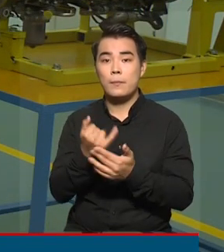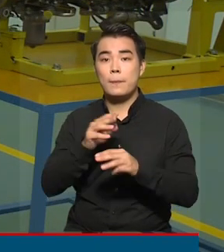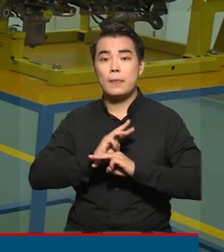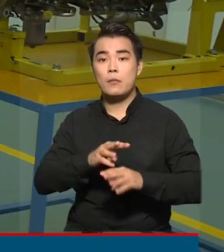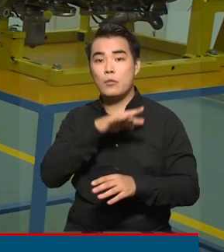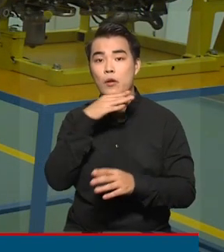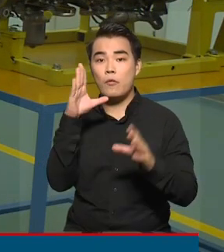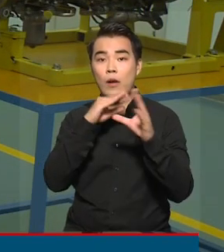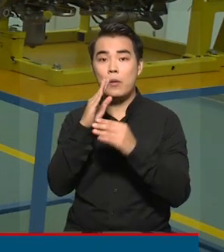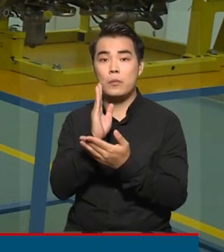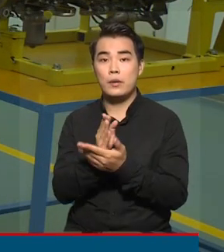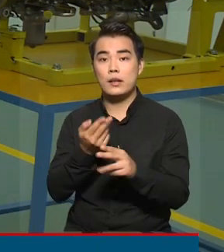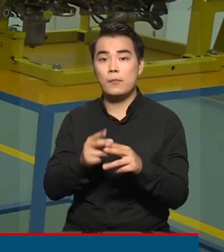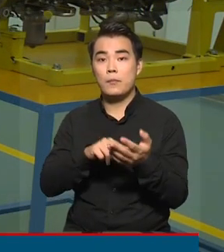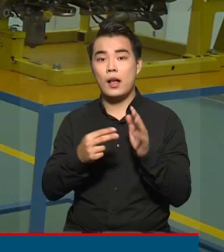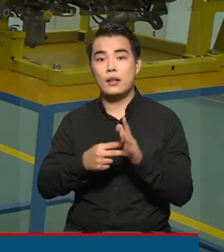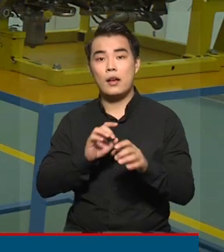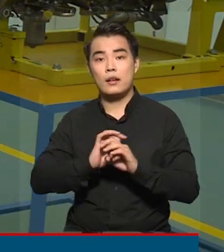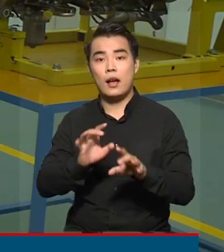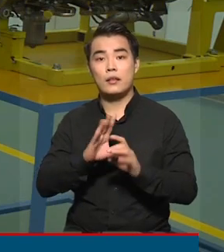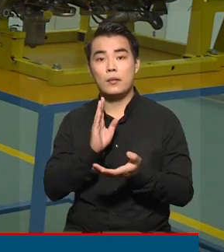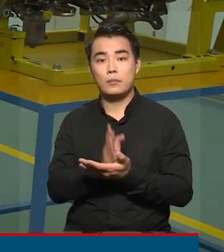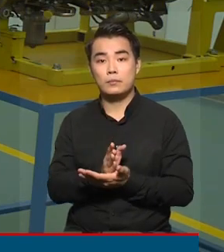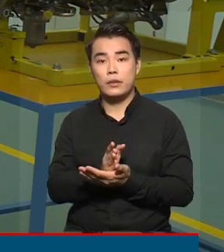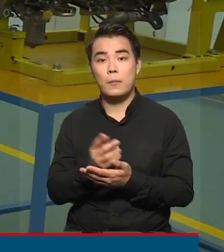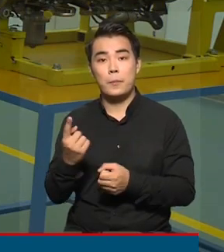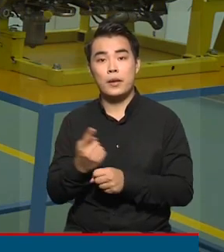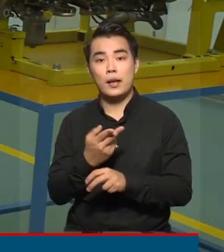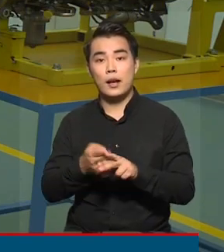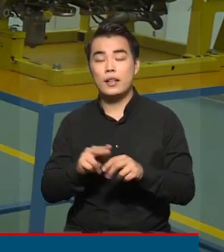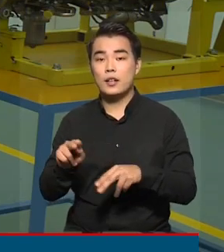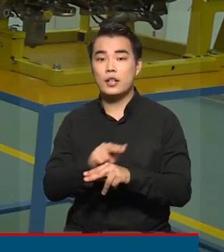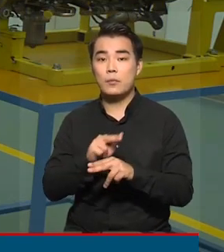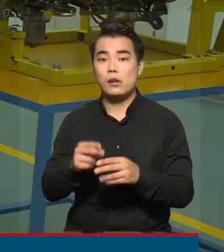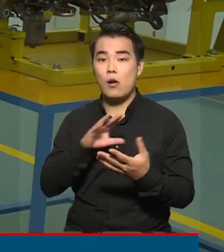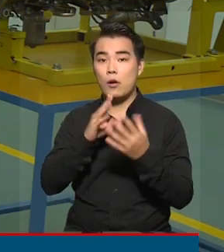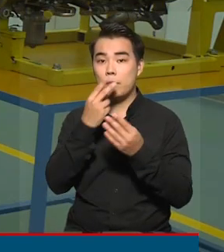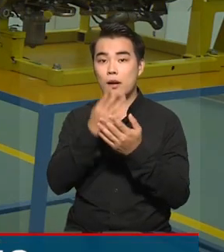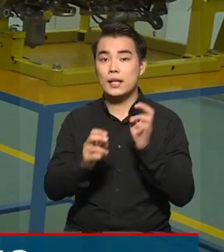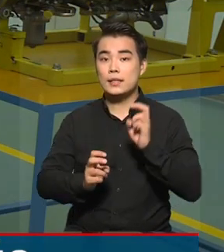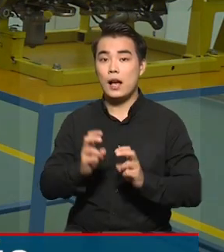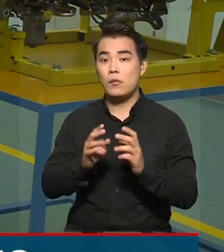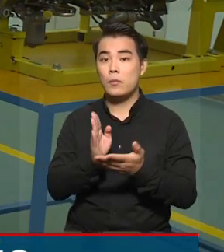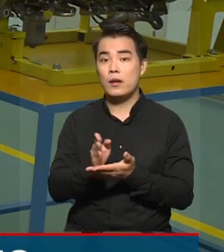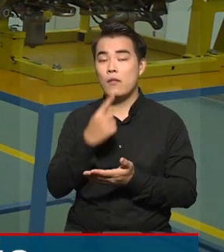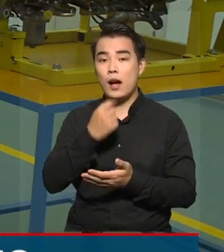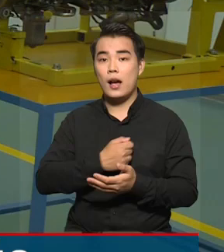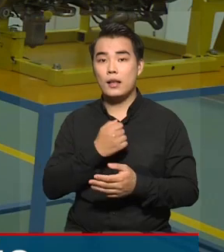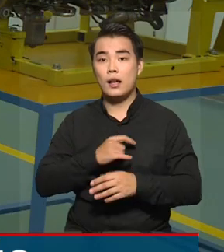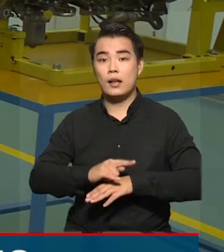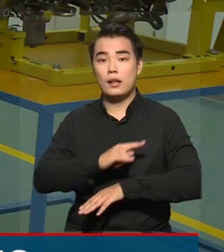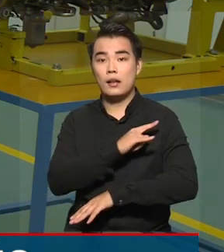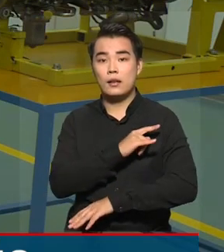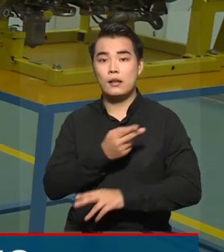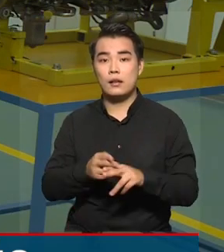деген перспективалы жобаларды іске асыруды пысықтауда. Біріншіден, жөндеуді игеру саласында әскери көліктік авиация